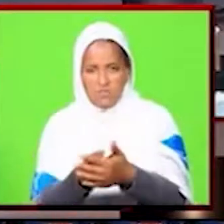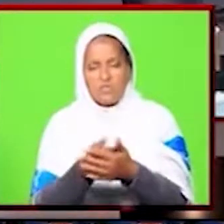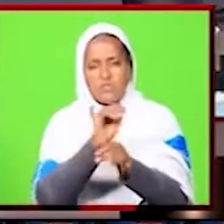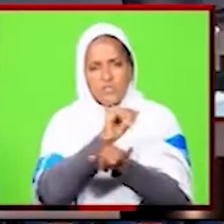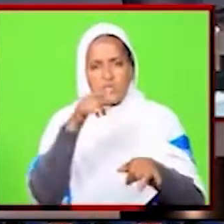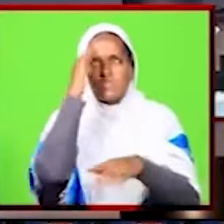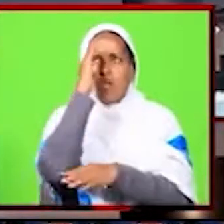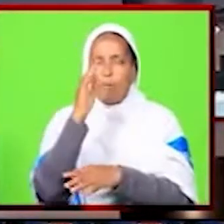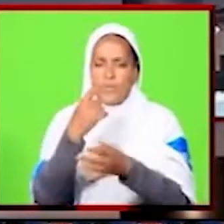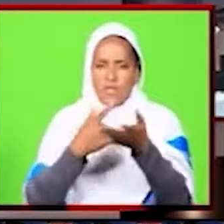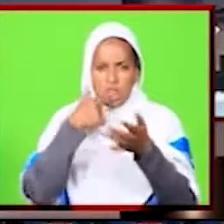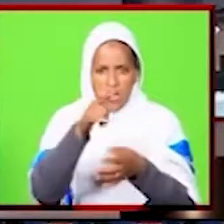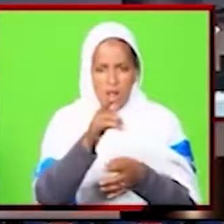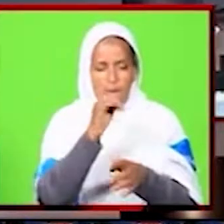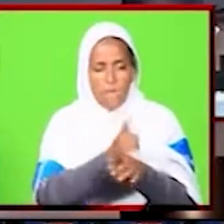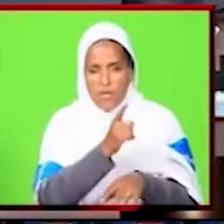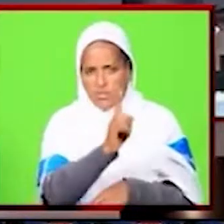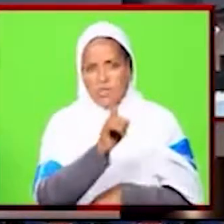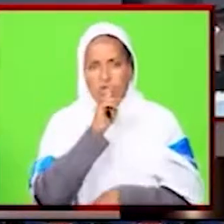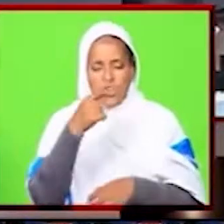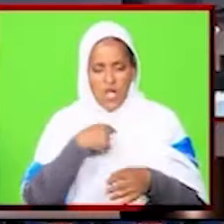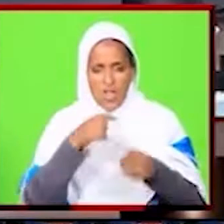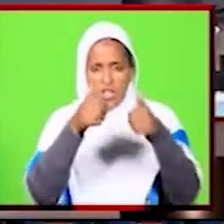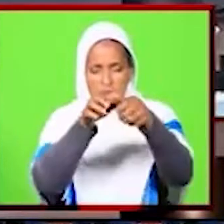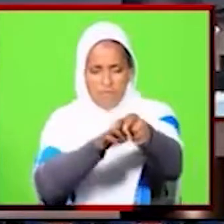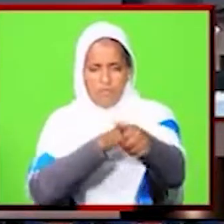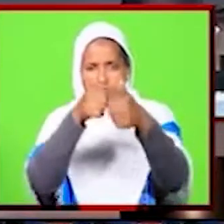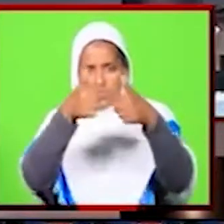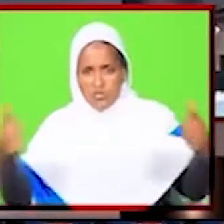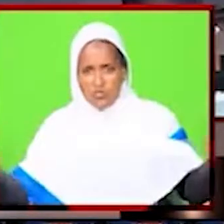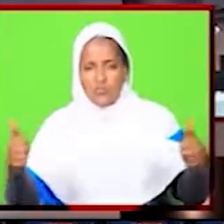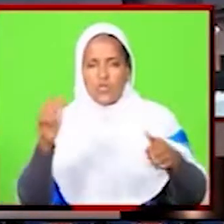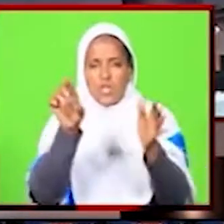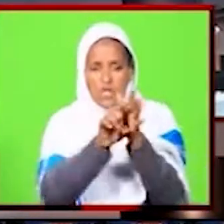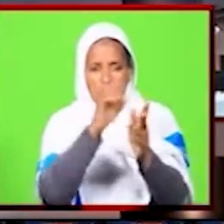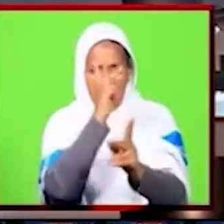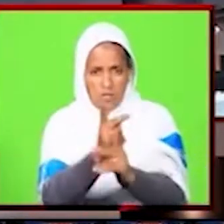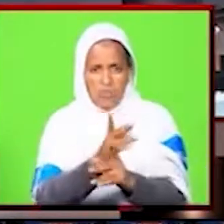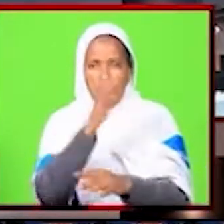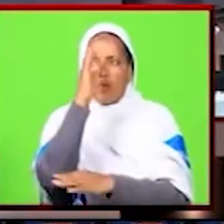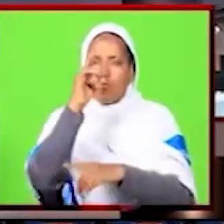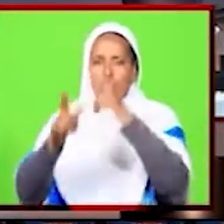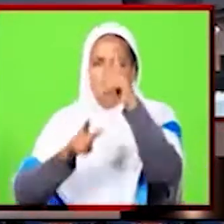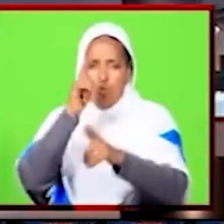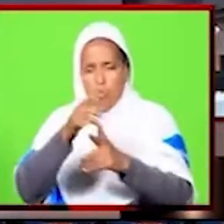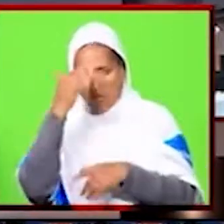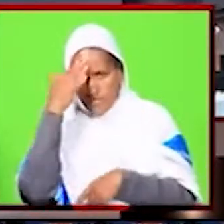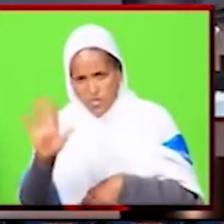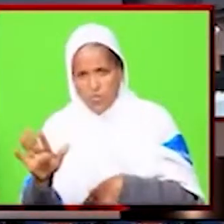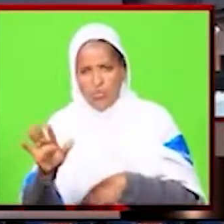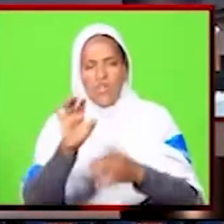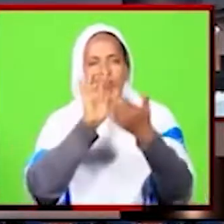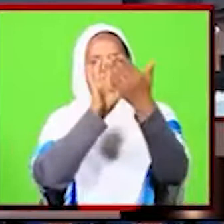ላይ እንዲህ ይላል እግዚአብሔር። እግዚአብሔር እንግዲህ ማስጠንቀቂያ ነው፣ ከእኔ ብትርቁ ሕጌን ባትጠብቁ እንዲህ እንዲህ ይልና እግዚአብሔር